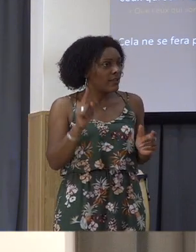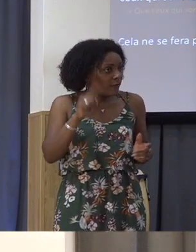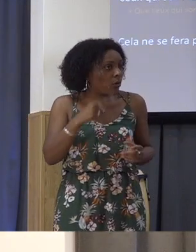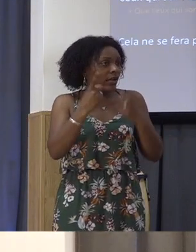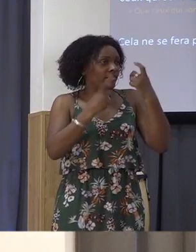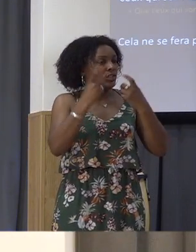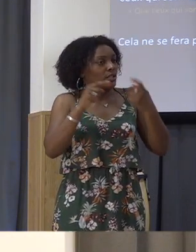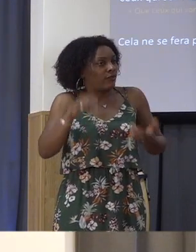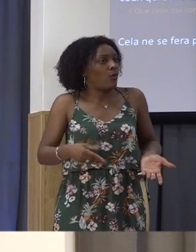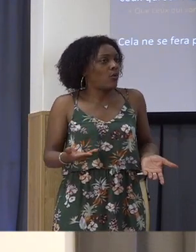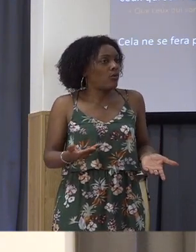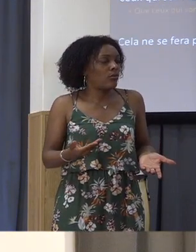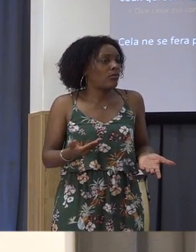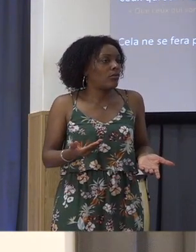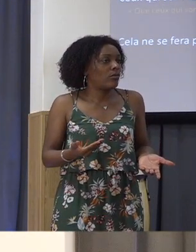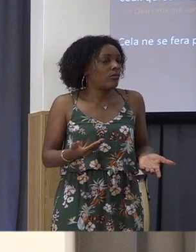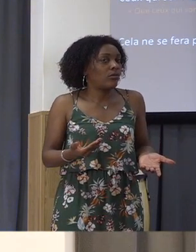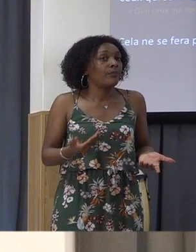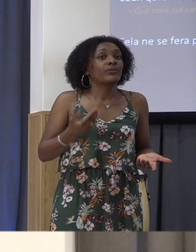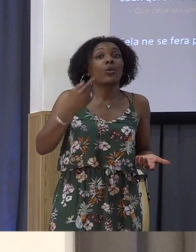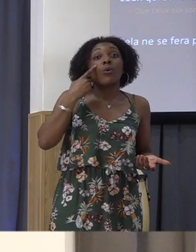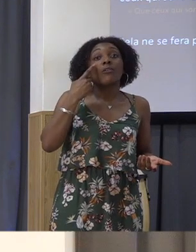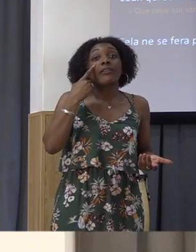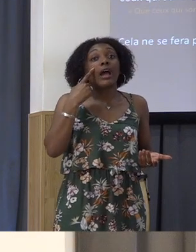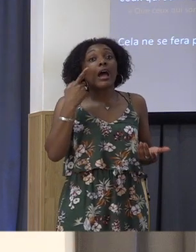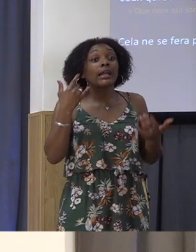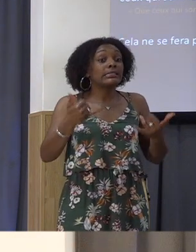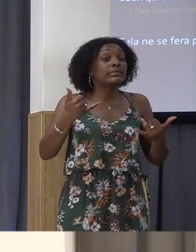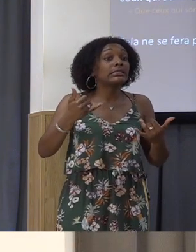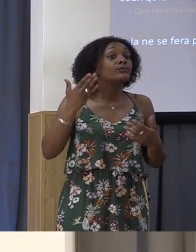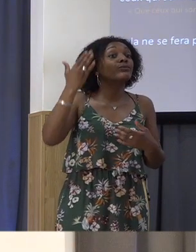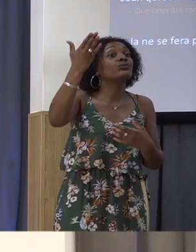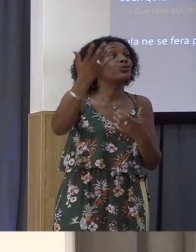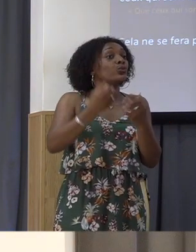ce sera de la responsabilité de la nouvelle équipe de direction de l'Église.